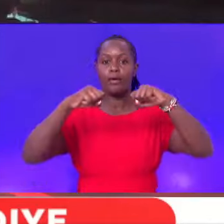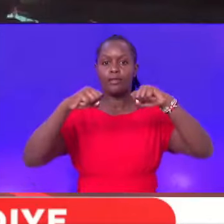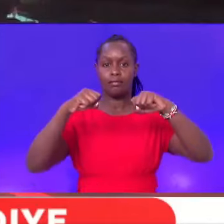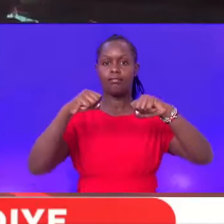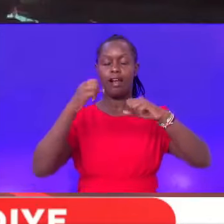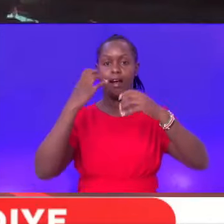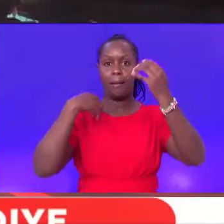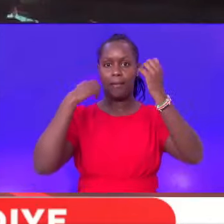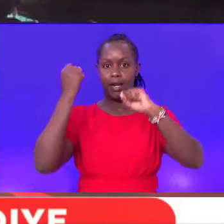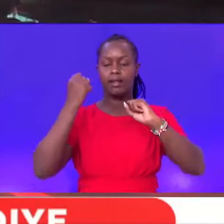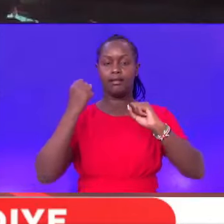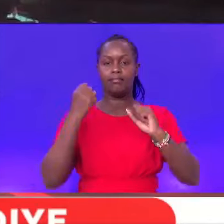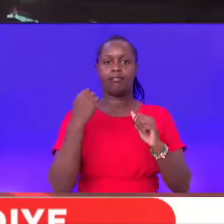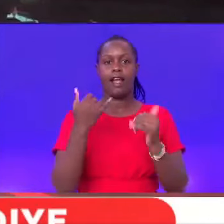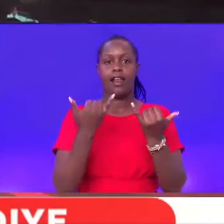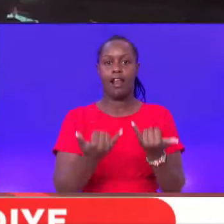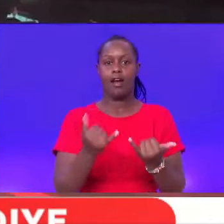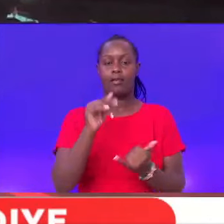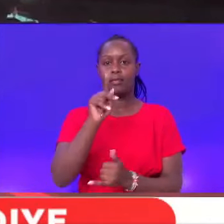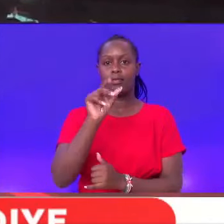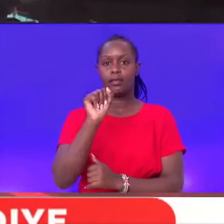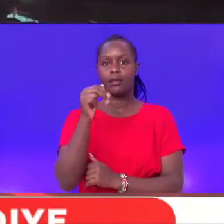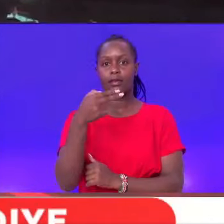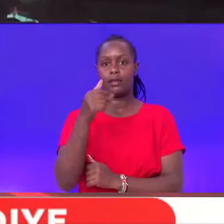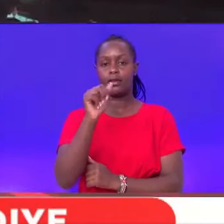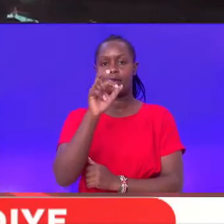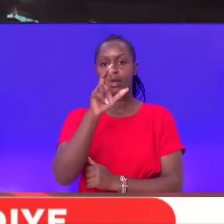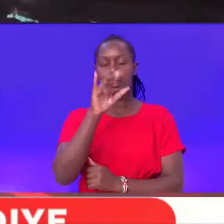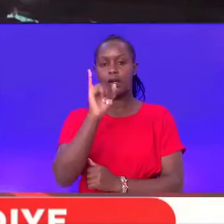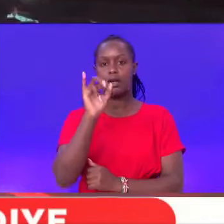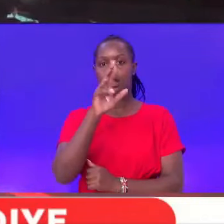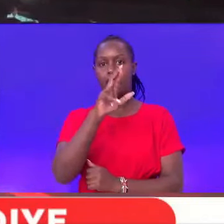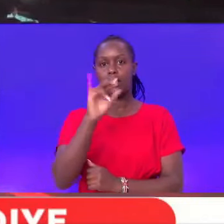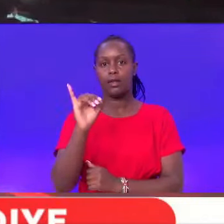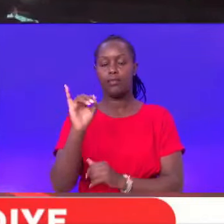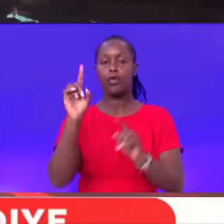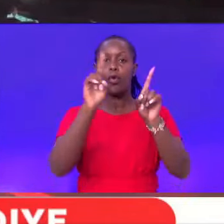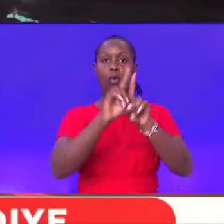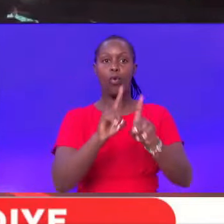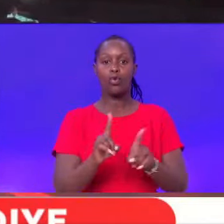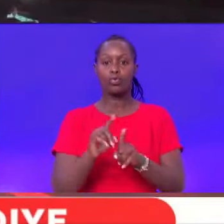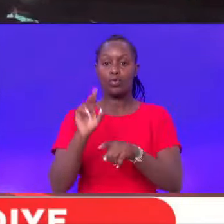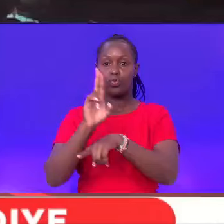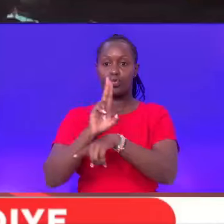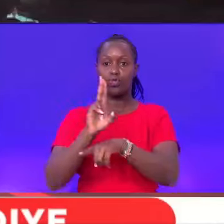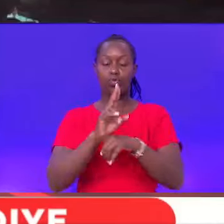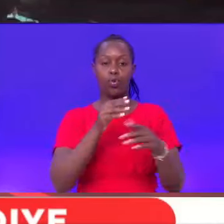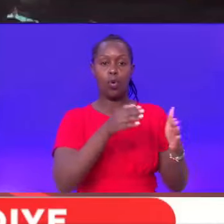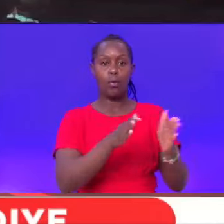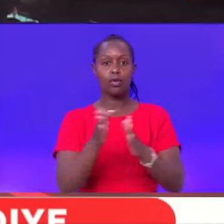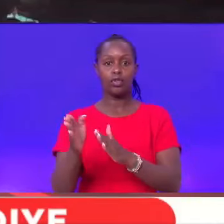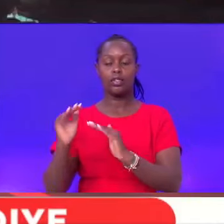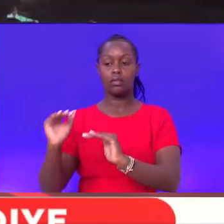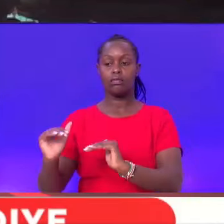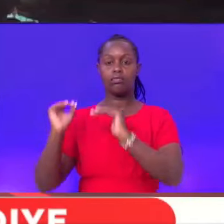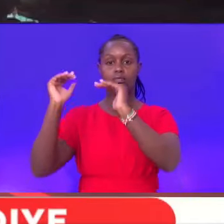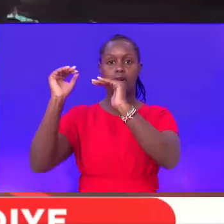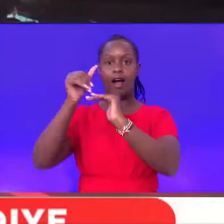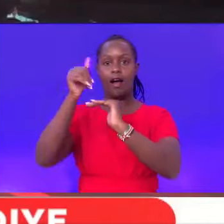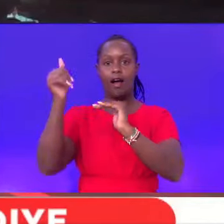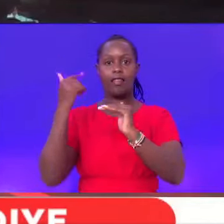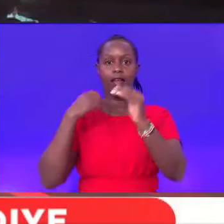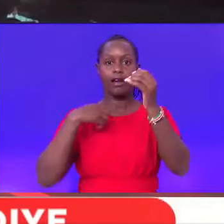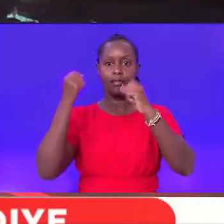kama jenerali mkuu wa majeshi nchini. Rais pia alitumia nafasi hii kuwapandisha vyeo maafisa wengine wa